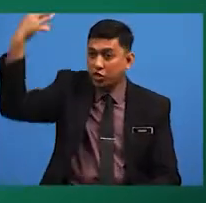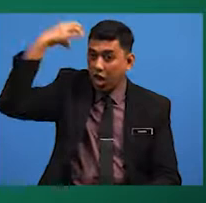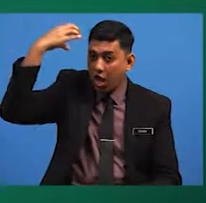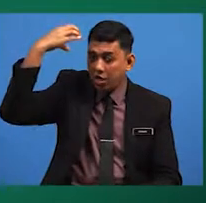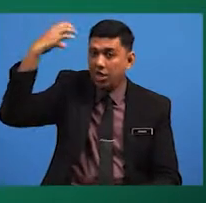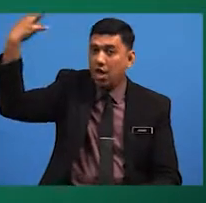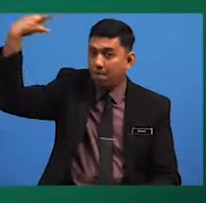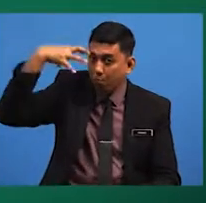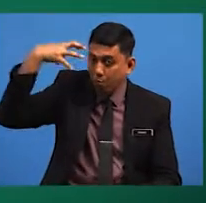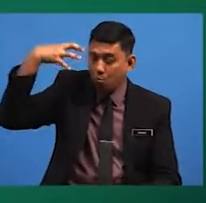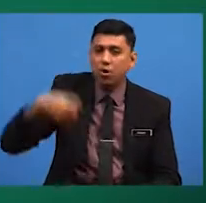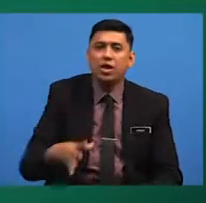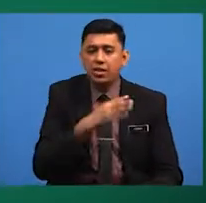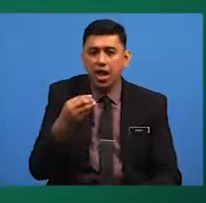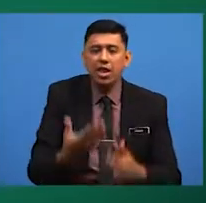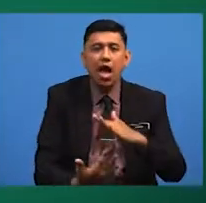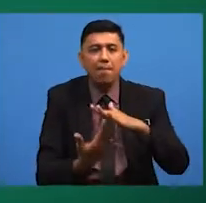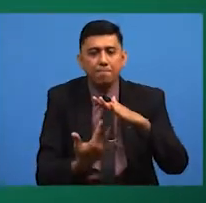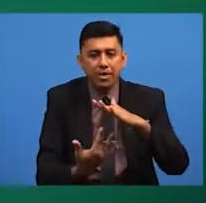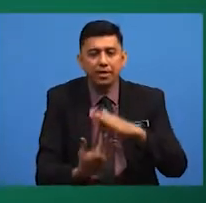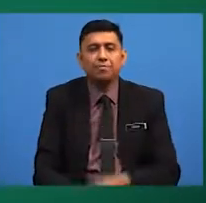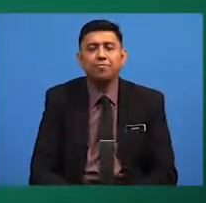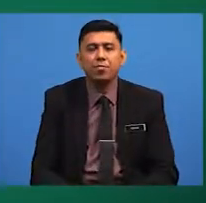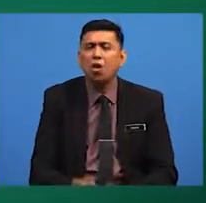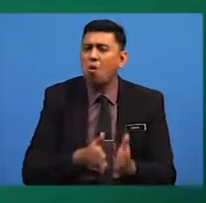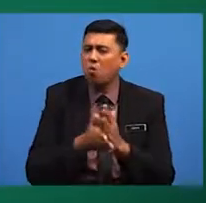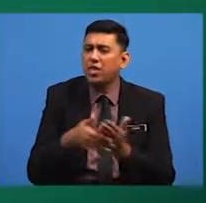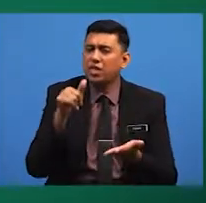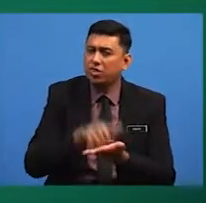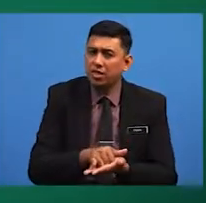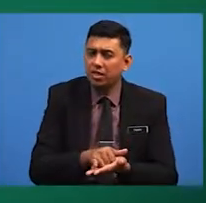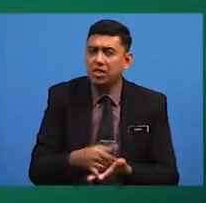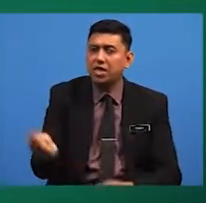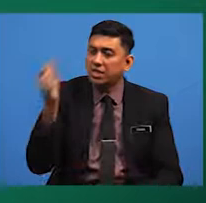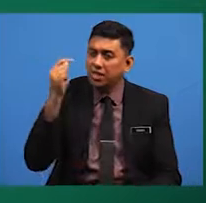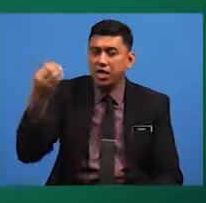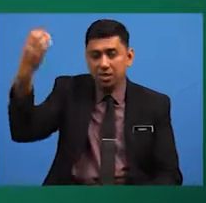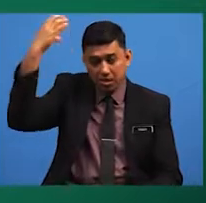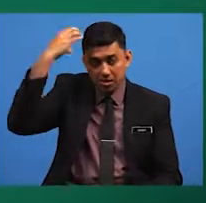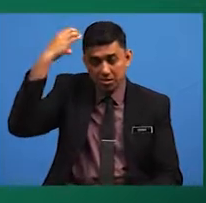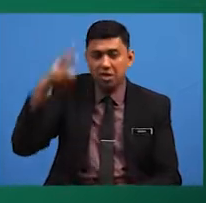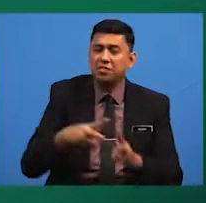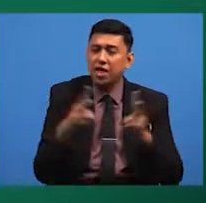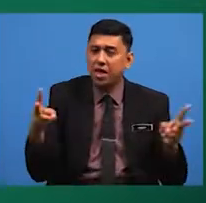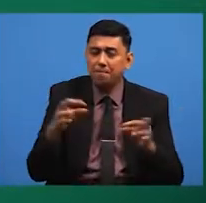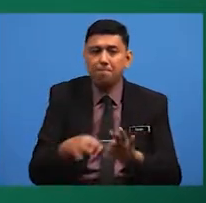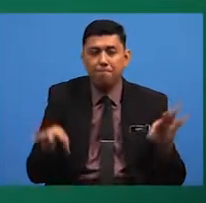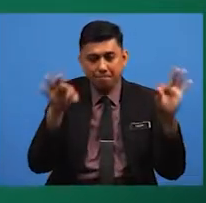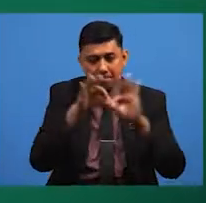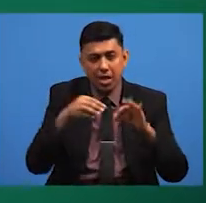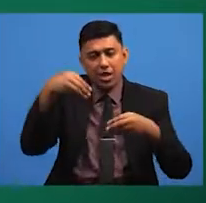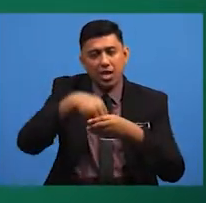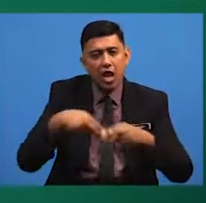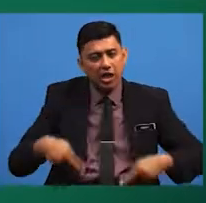lampu dan cahaya api oleh itu tenaga cahaya amat penting